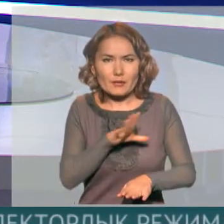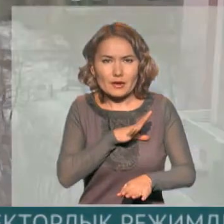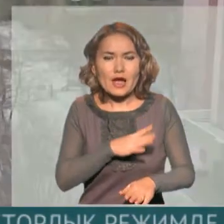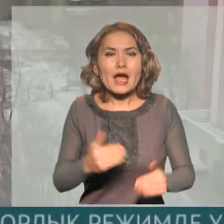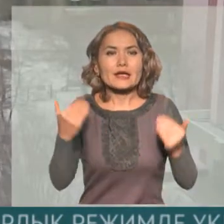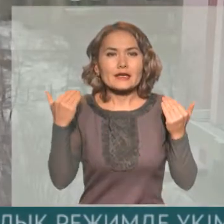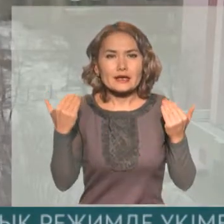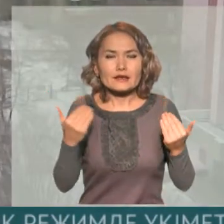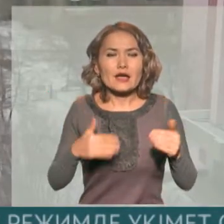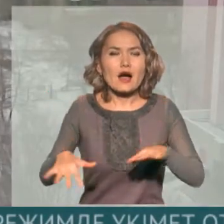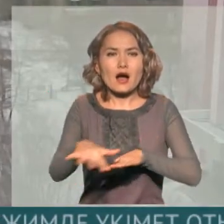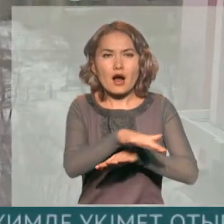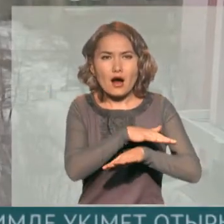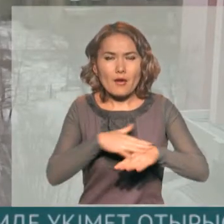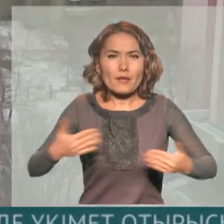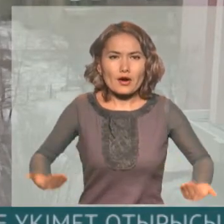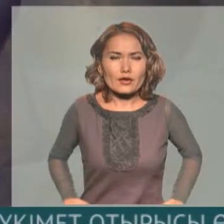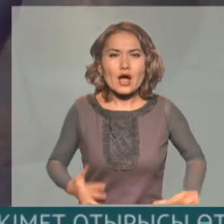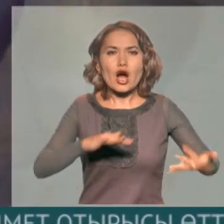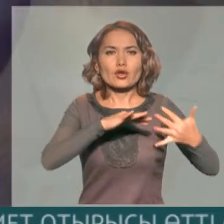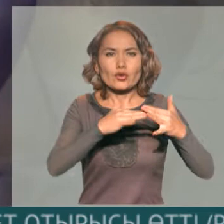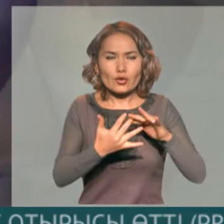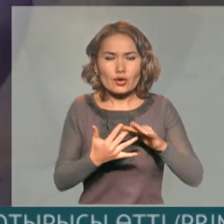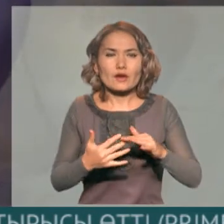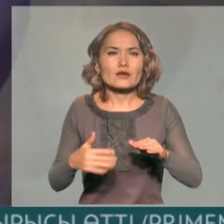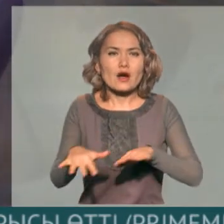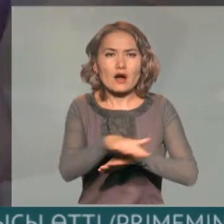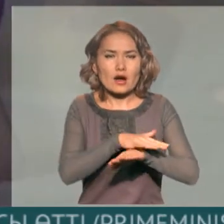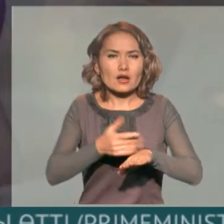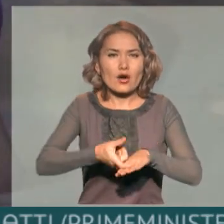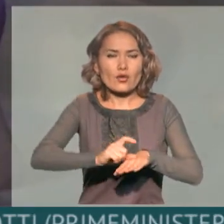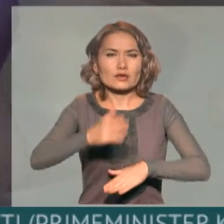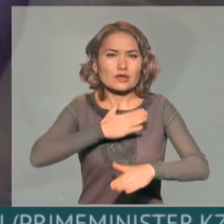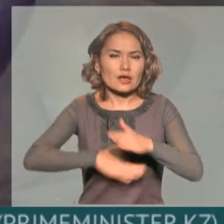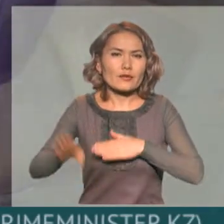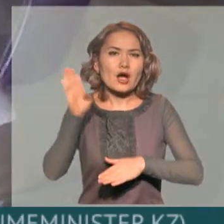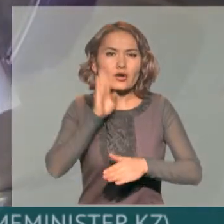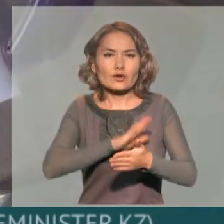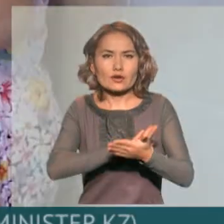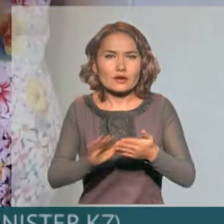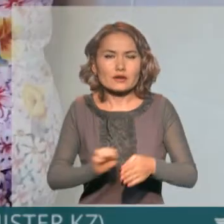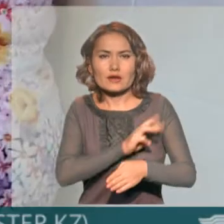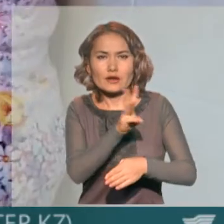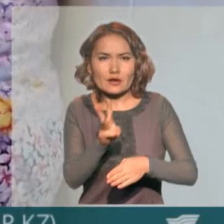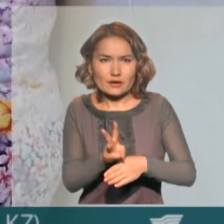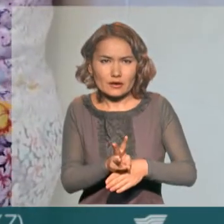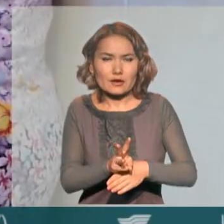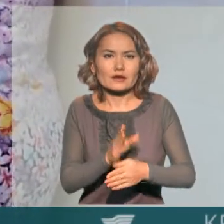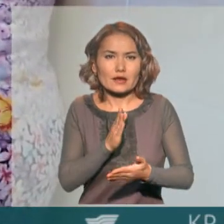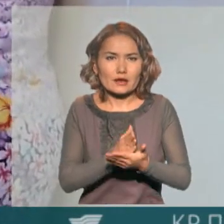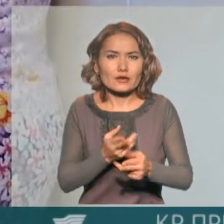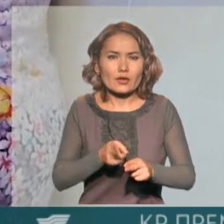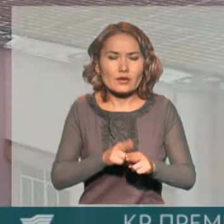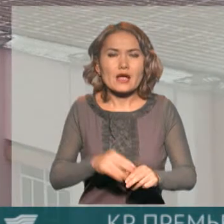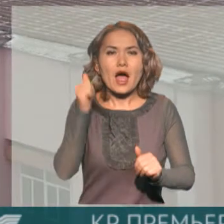өтілетін. Ал енді тұрғындар айтас пен үйтастан тартылған жерасты суын ішетін болады дейді билік басындағылар. Мердігерлер тіршілік нәрін